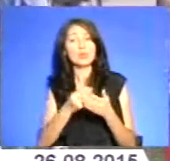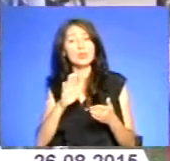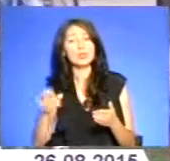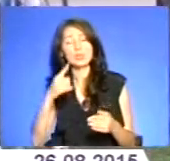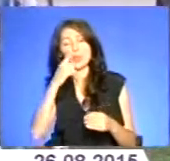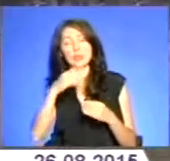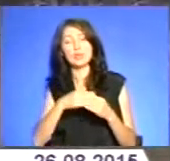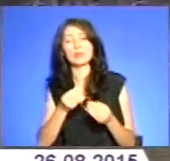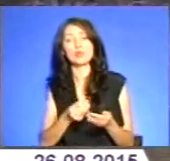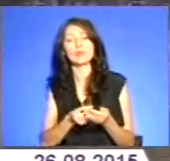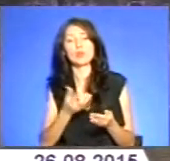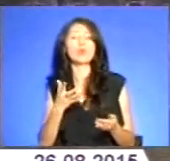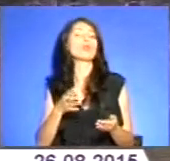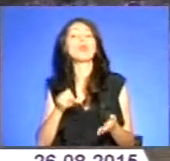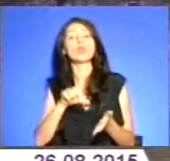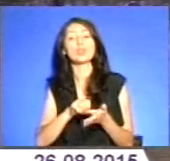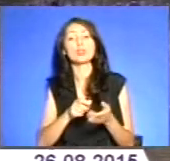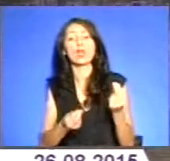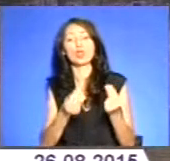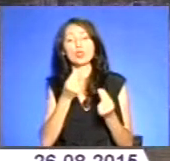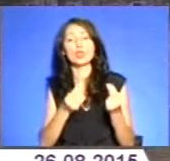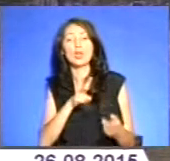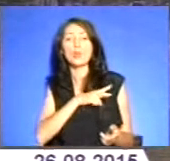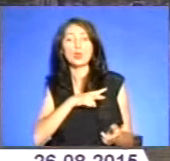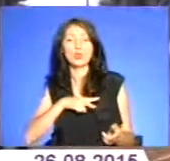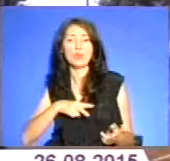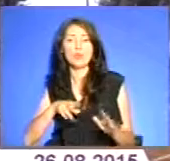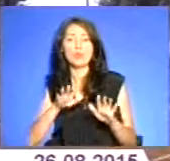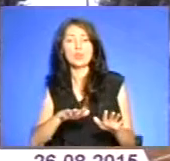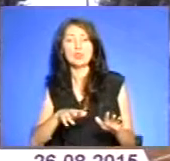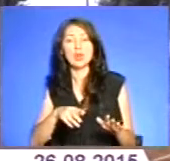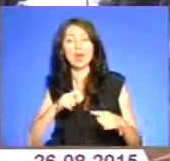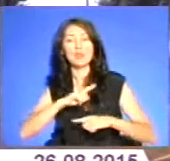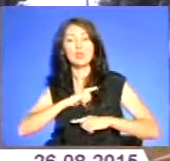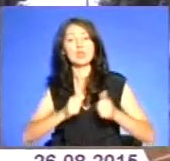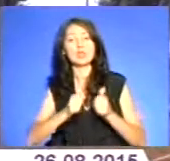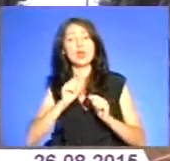міліції, інших дітей. Багато наших працівників виїжджають в зону АТО,